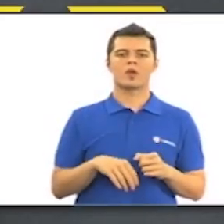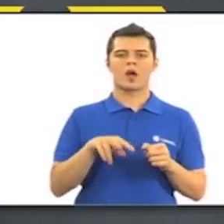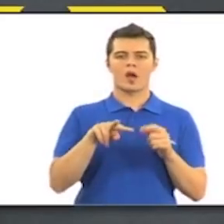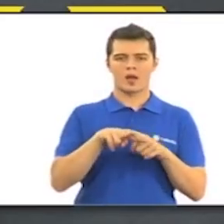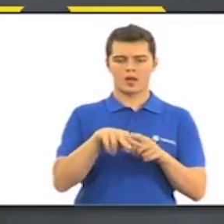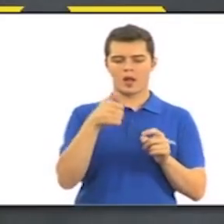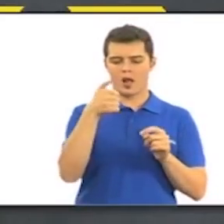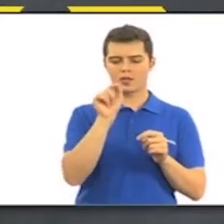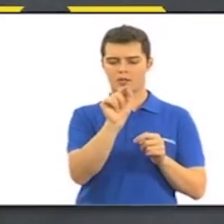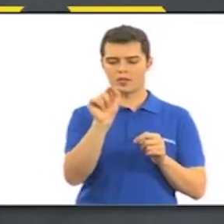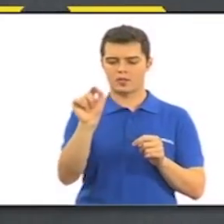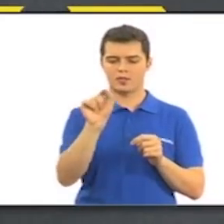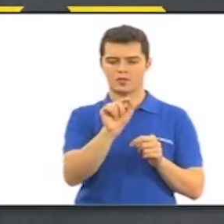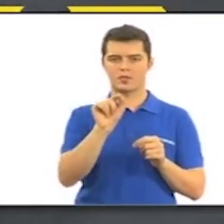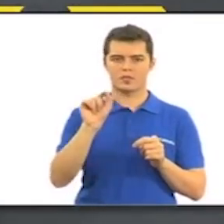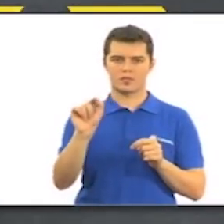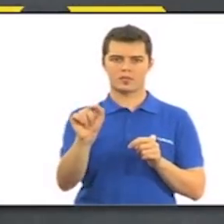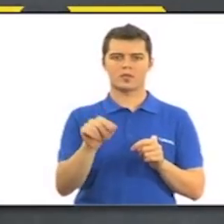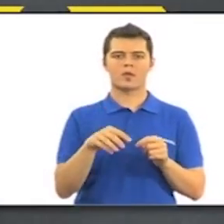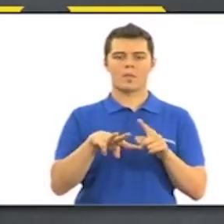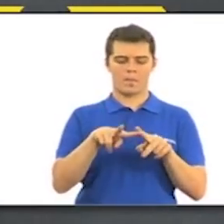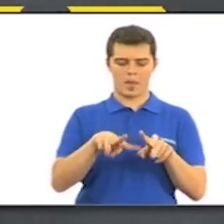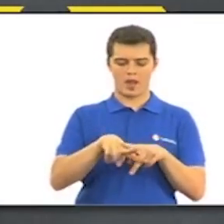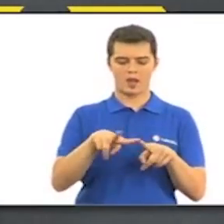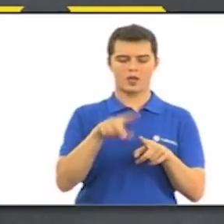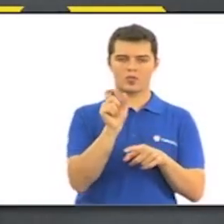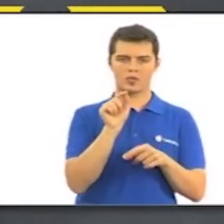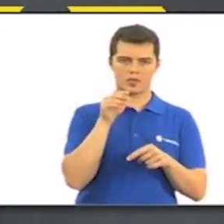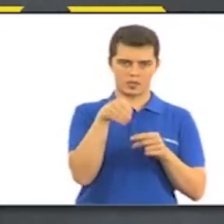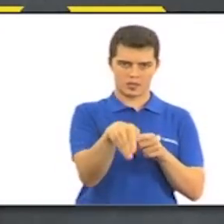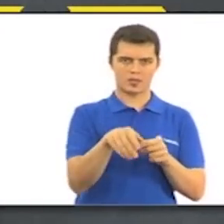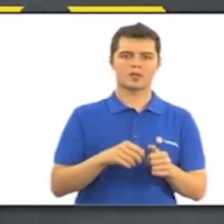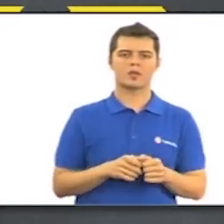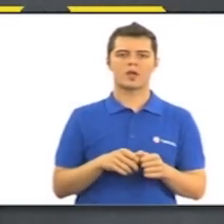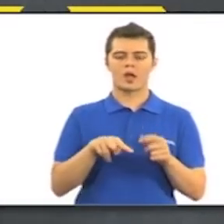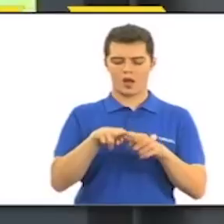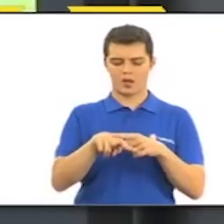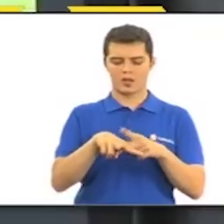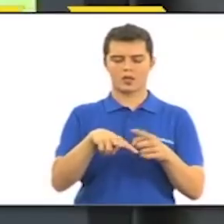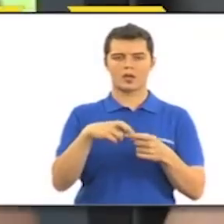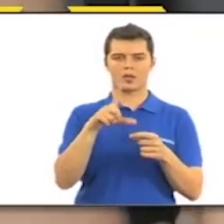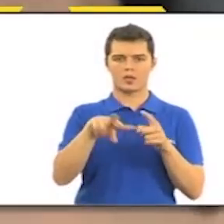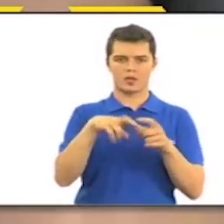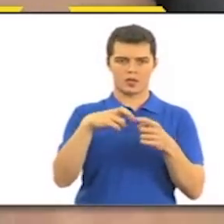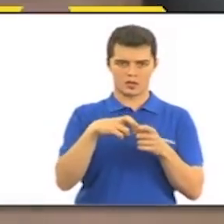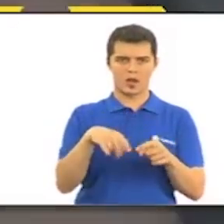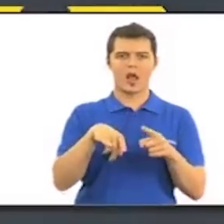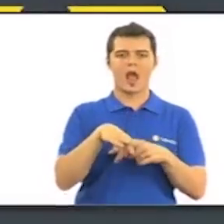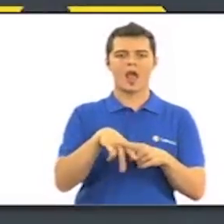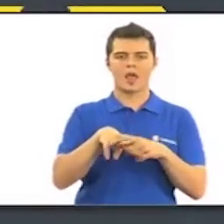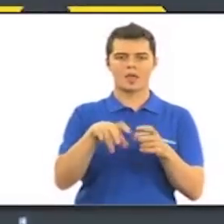Telefonumuzun ayarlarına ulaşabilmek için ana ekrandan 6 nokta işareti bulunan menü bölümüne giriş yapıyoruz. Menüde